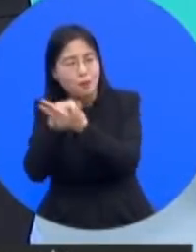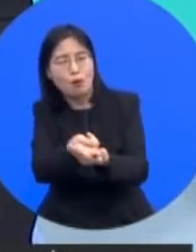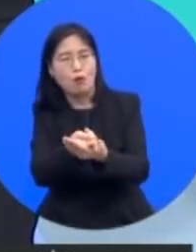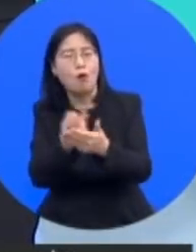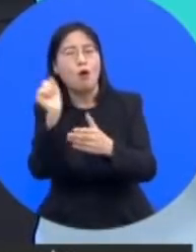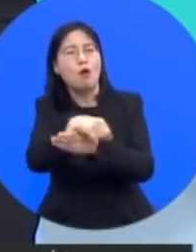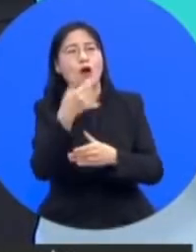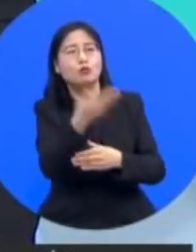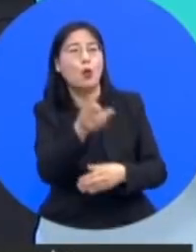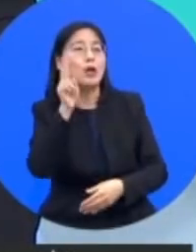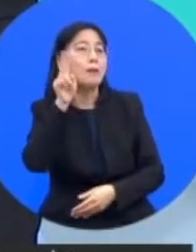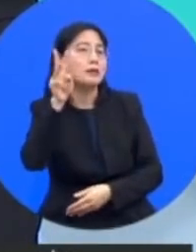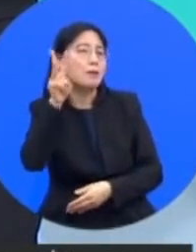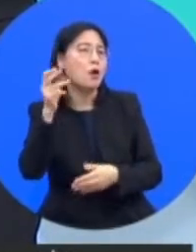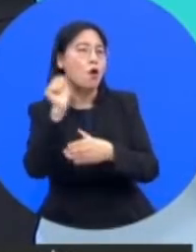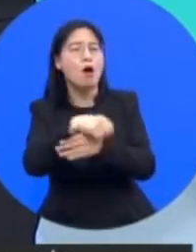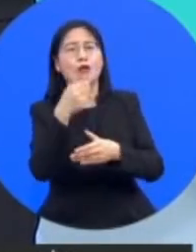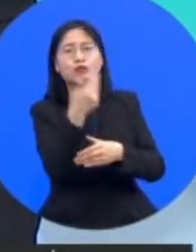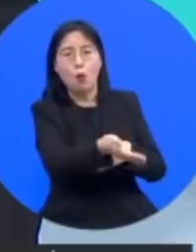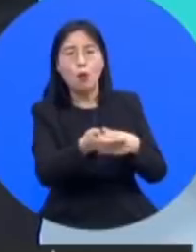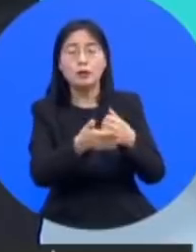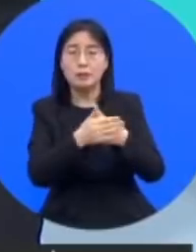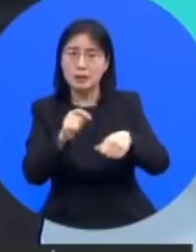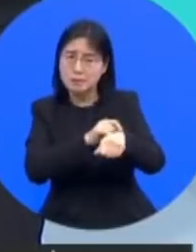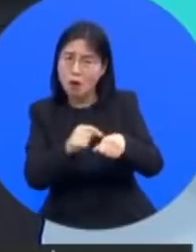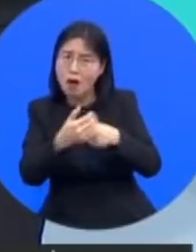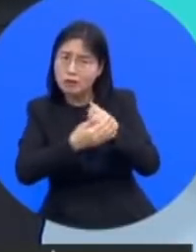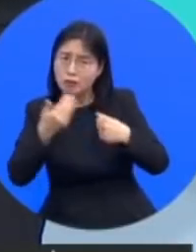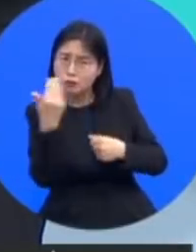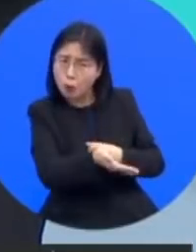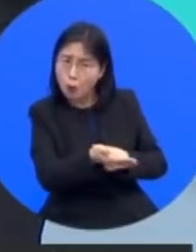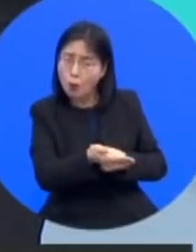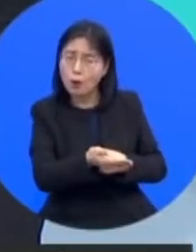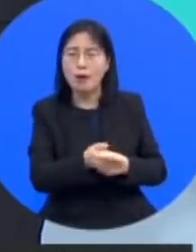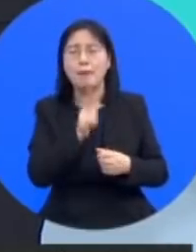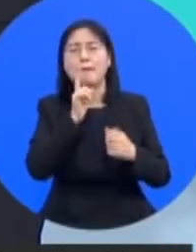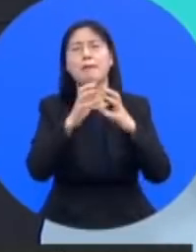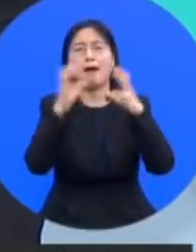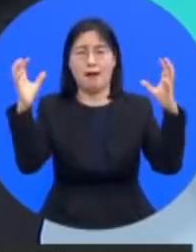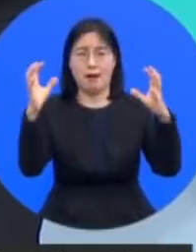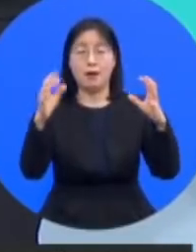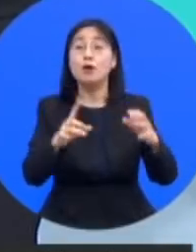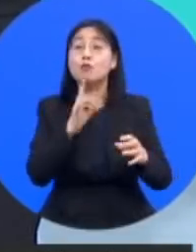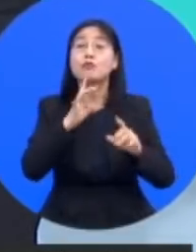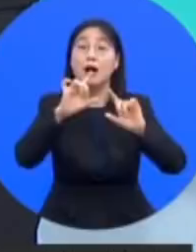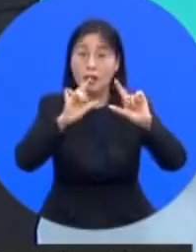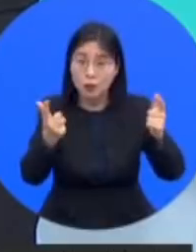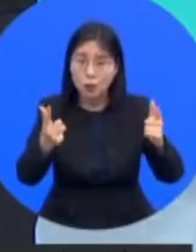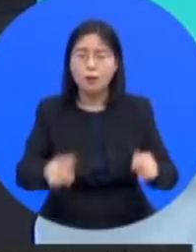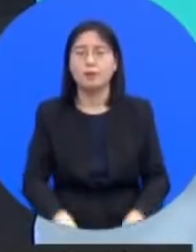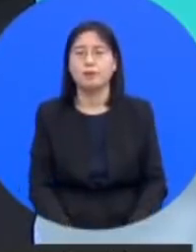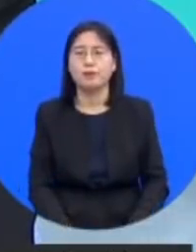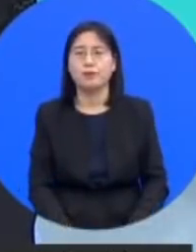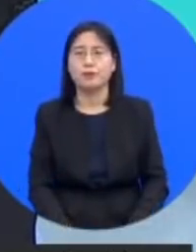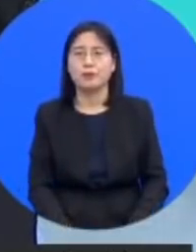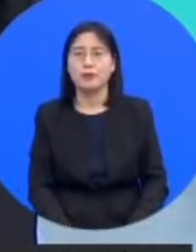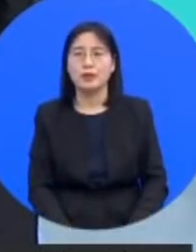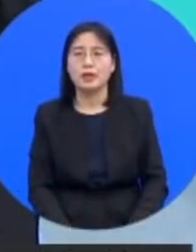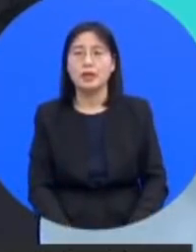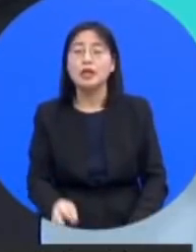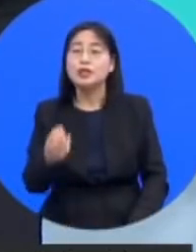아들에게 제공하면서 특혜 논란이 지금 빚어진 상황입니다 그런데 논란이 이뿐만이 아닙니다 김현수